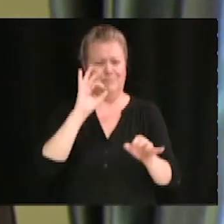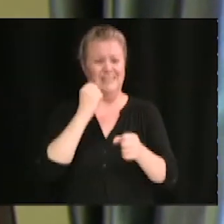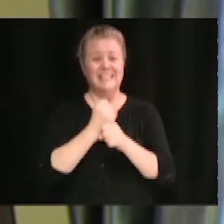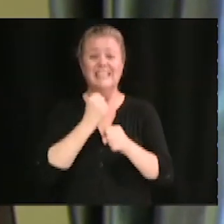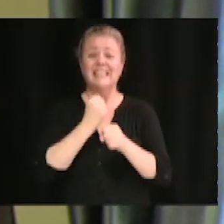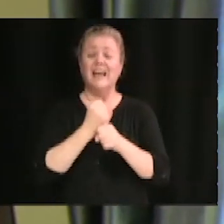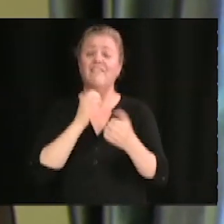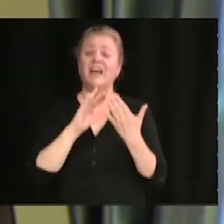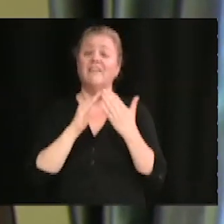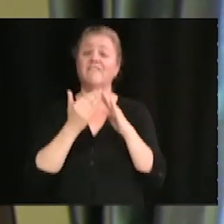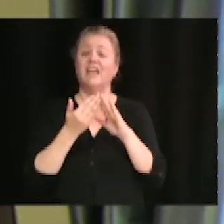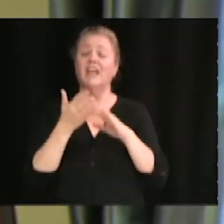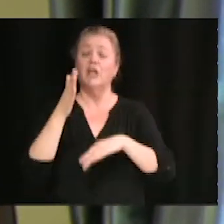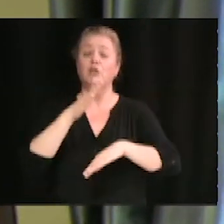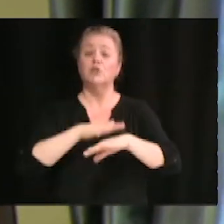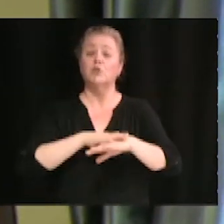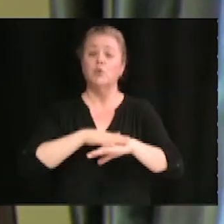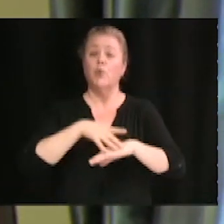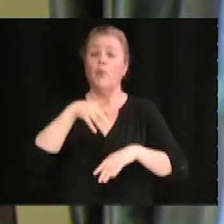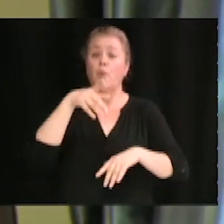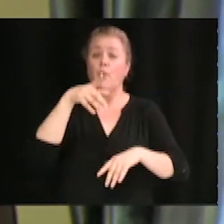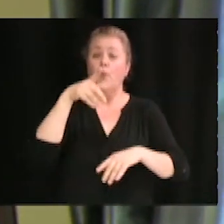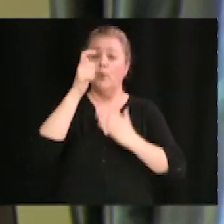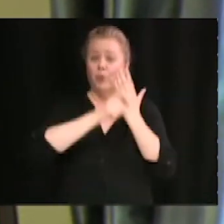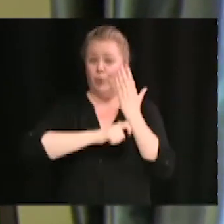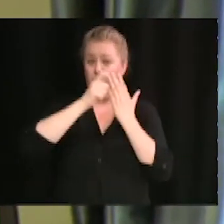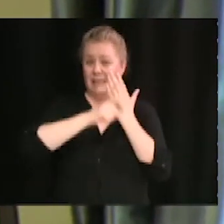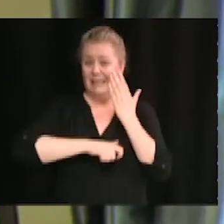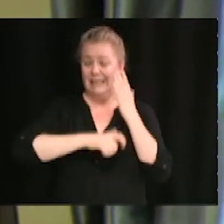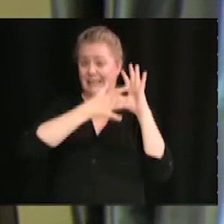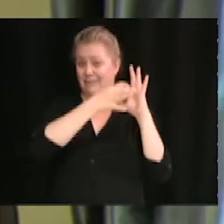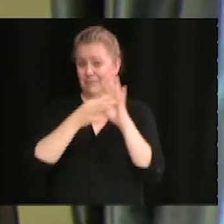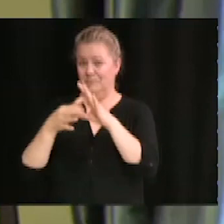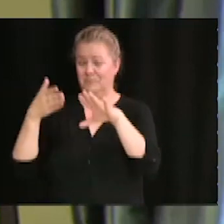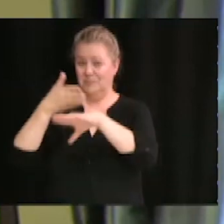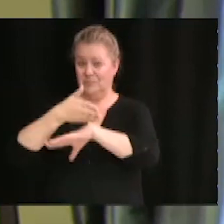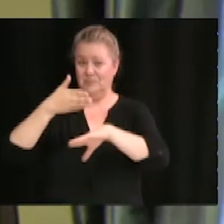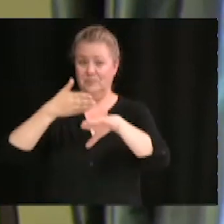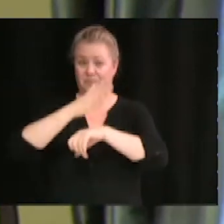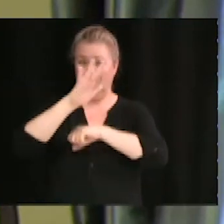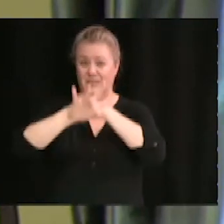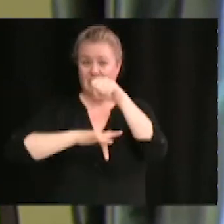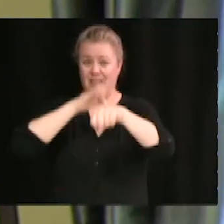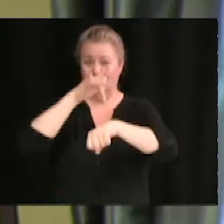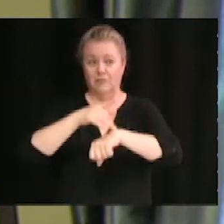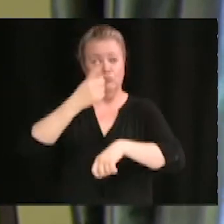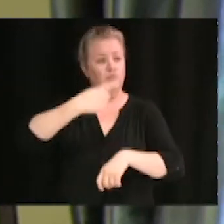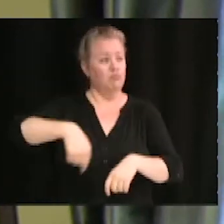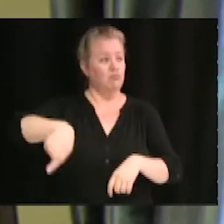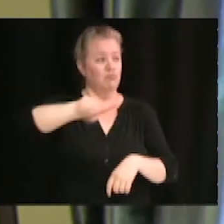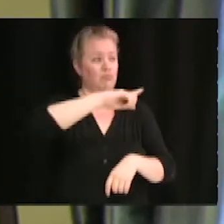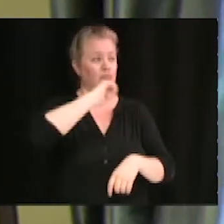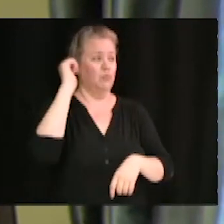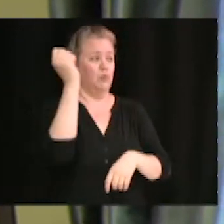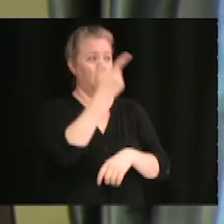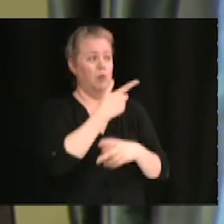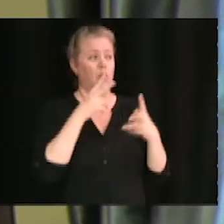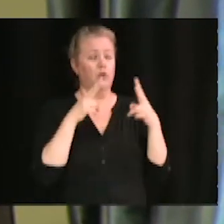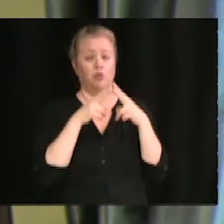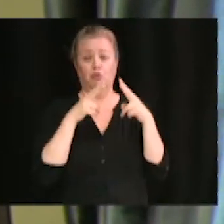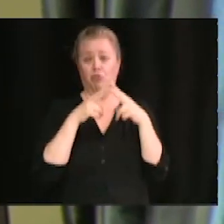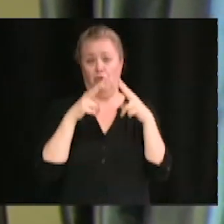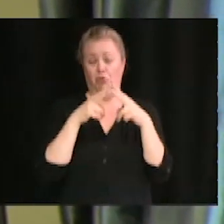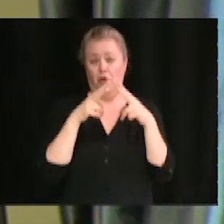travaille au niveau du dossier en lien avec l'accessibilité universelle. Donc, vous connaissez probablement tous et toutes ici